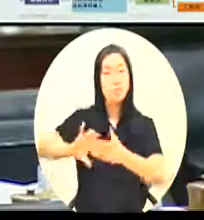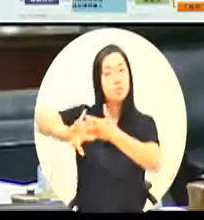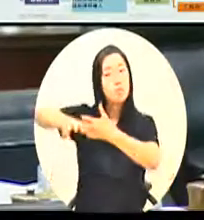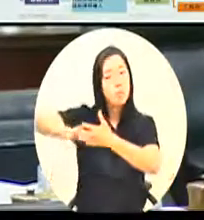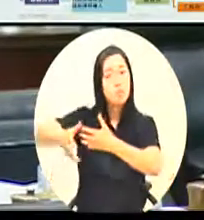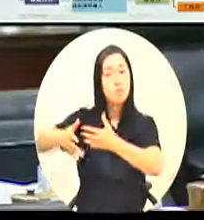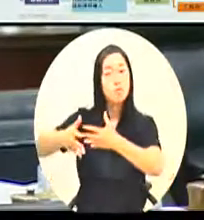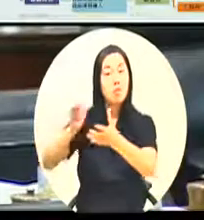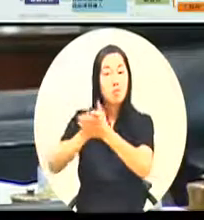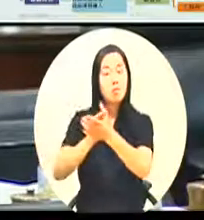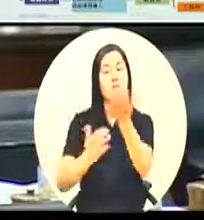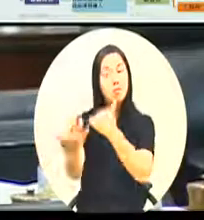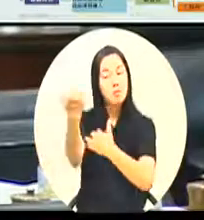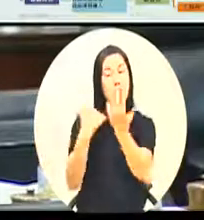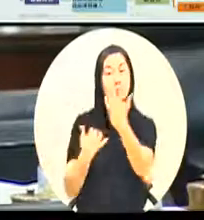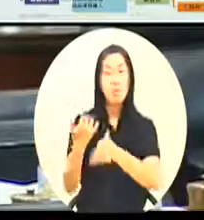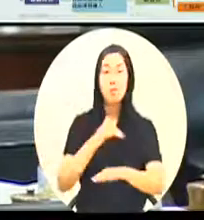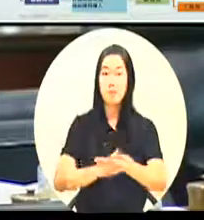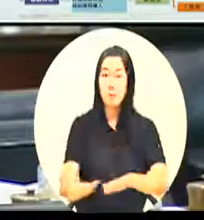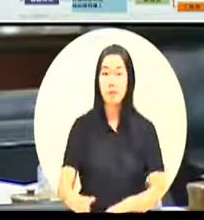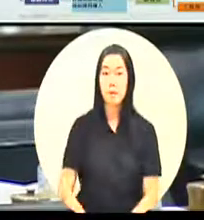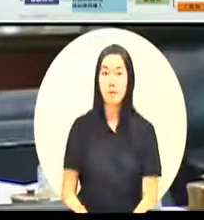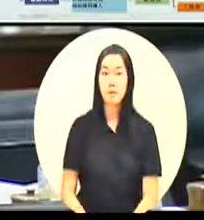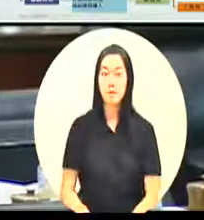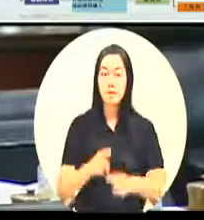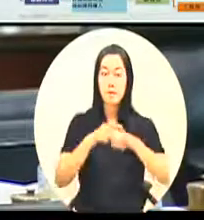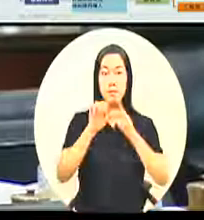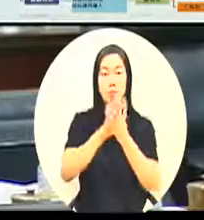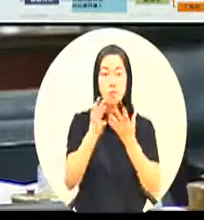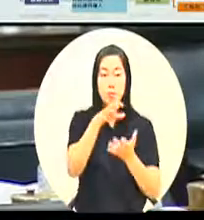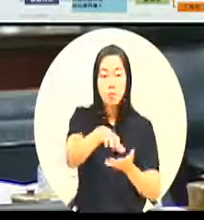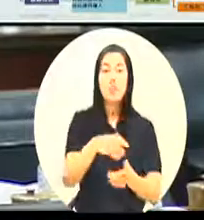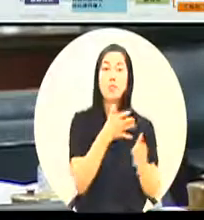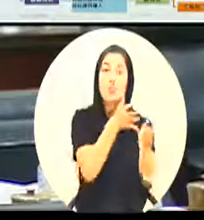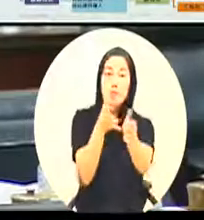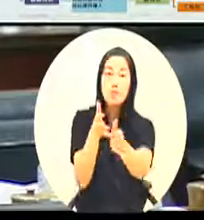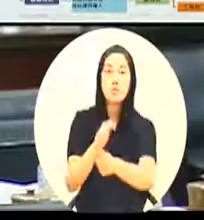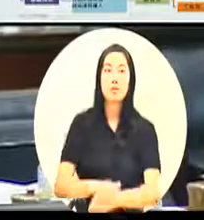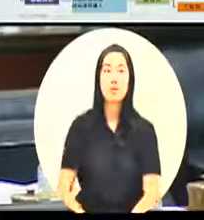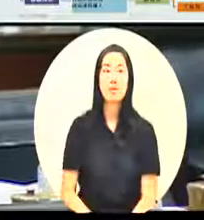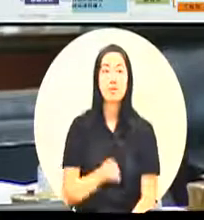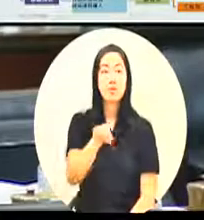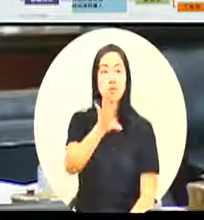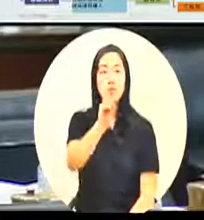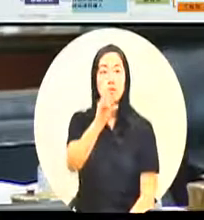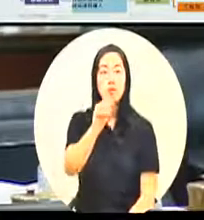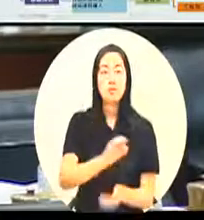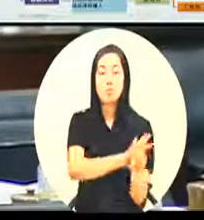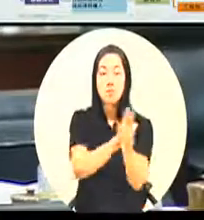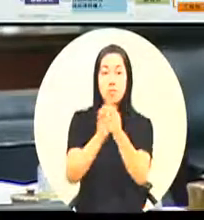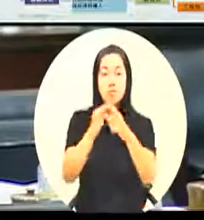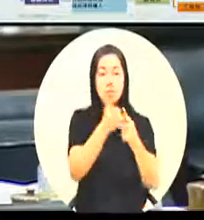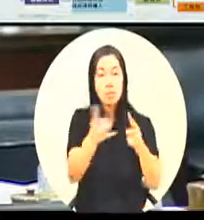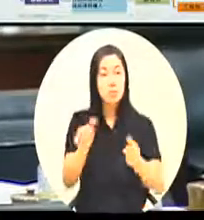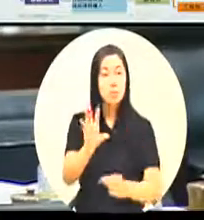些朋友哈，所以我问一下秘书处，你们有没有充足的能力来接待这些外宾？请处长做一个回